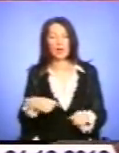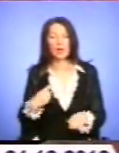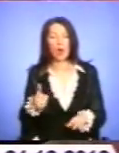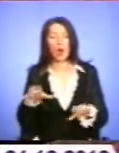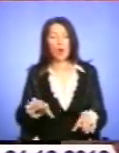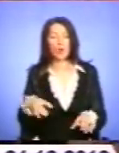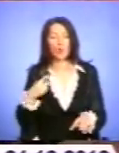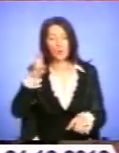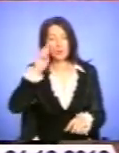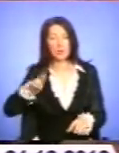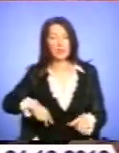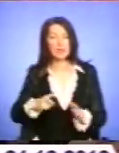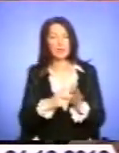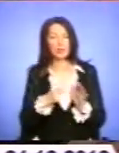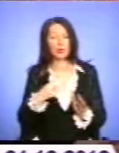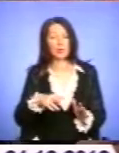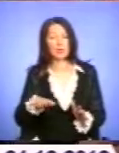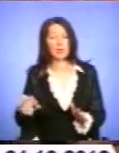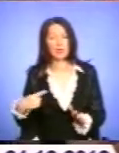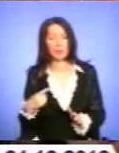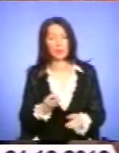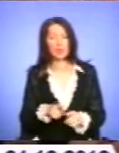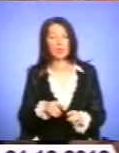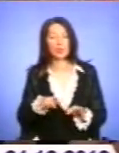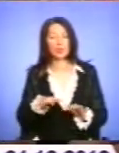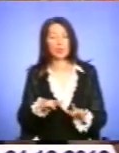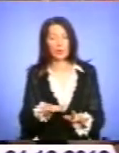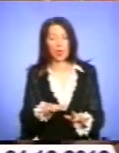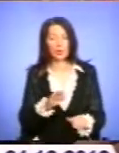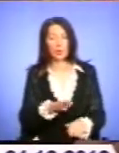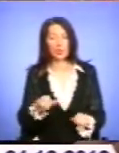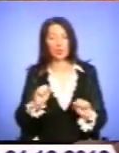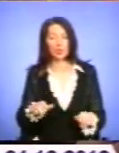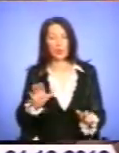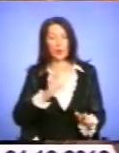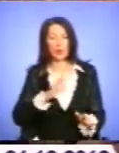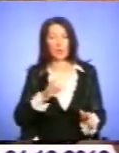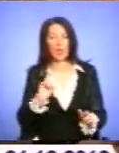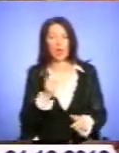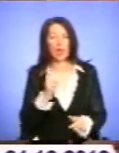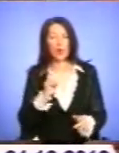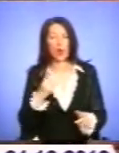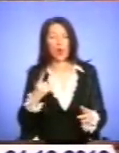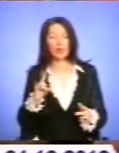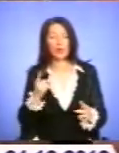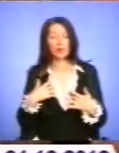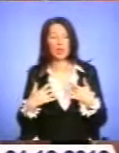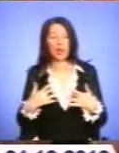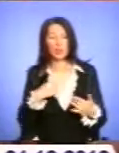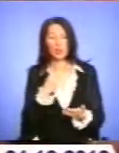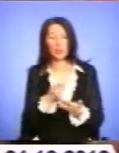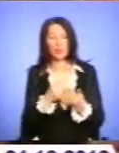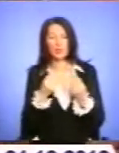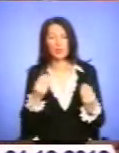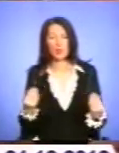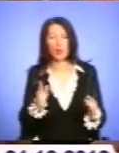дітей з області. Під час даного заходу діти зможуть побувати у ляльковому театрі, переглянути виставу. Крім того, для